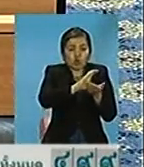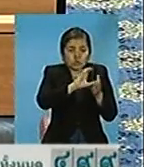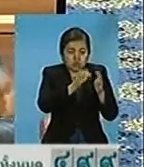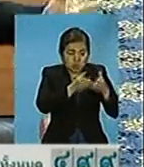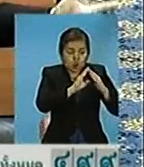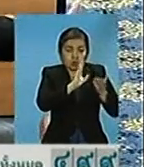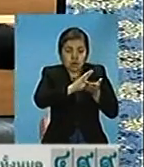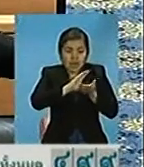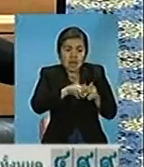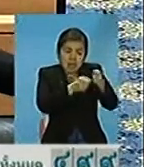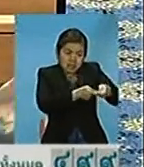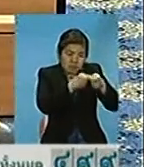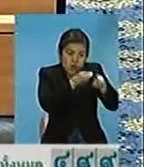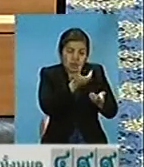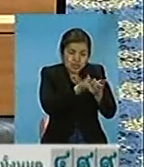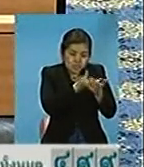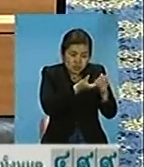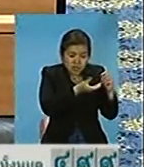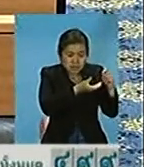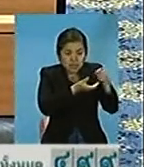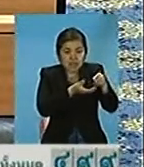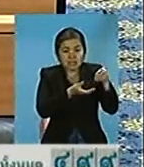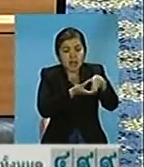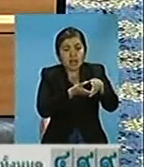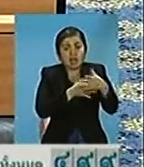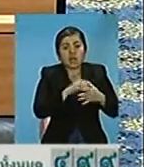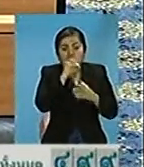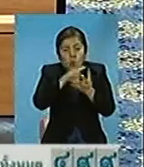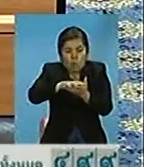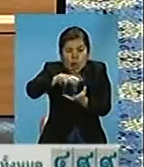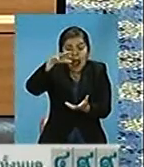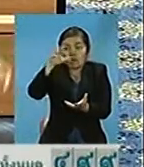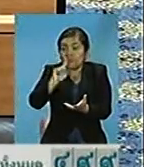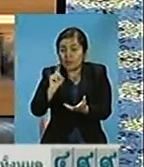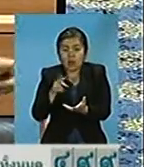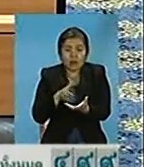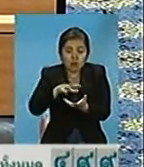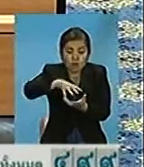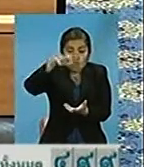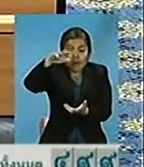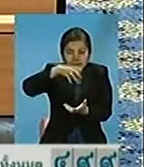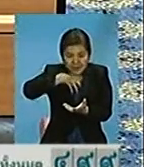โดยไม่ได้พูดในเรื่องอื่นเลยพูดอย่างเดียวว่าเงินก้อนนี้มันเยอะกูจะเอาเงินก้อนนี้มาใ